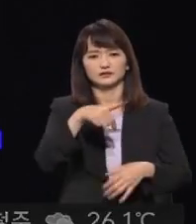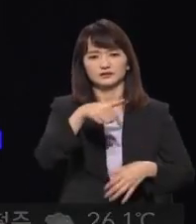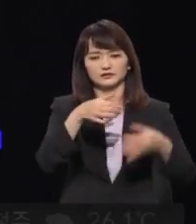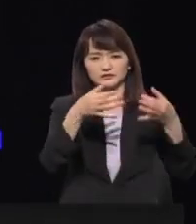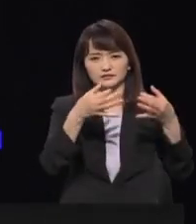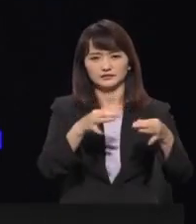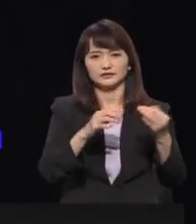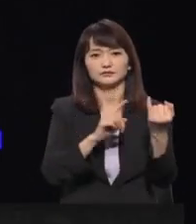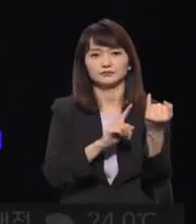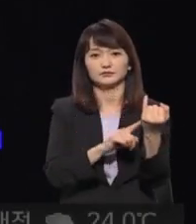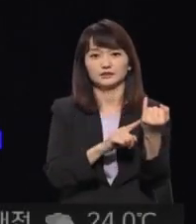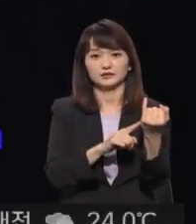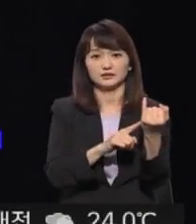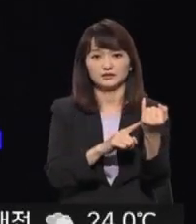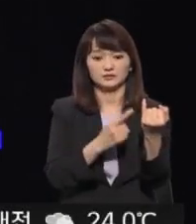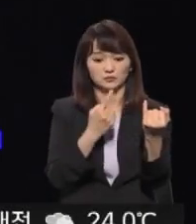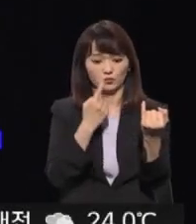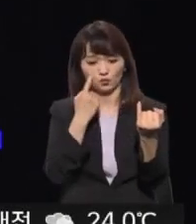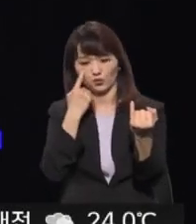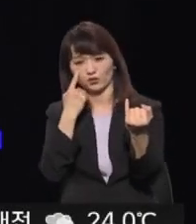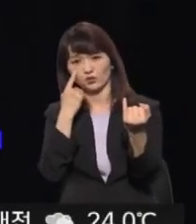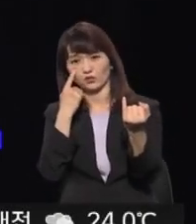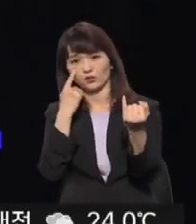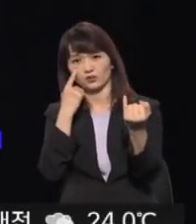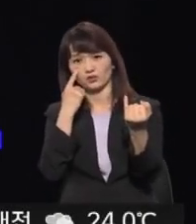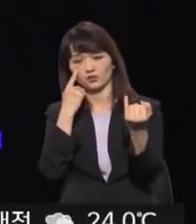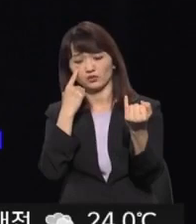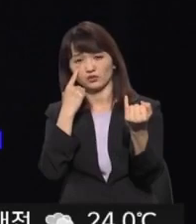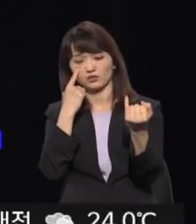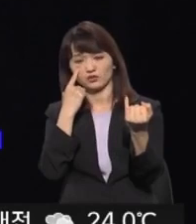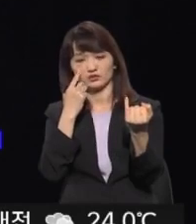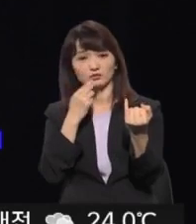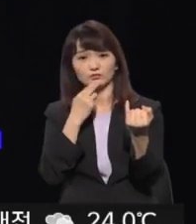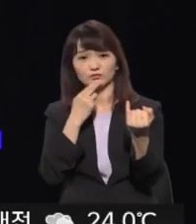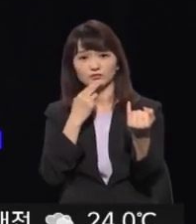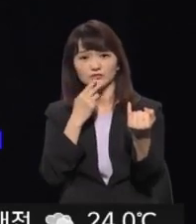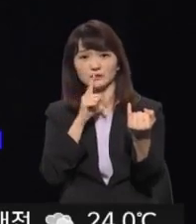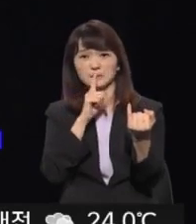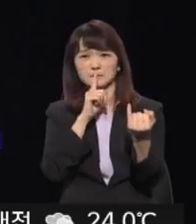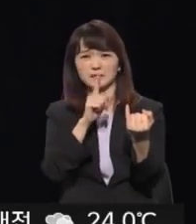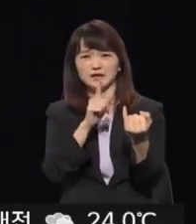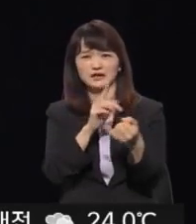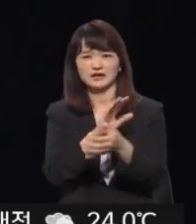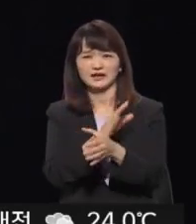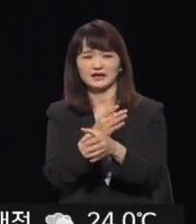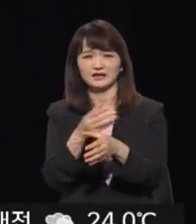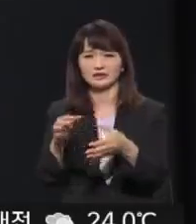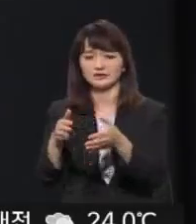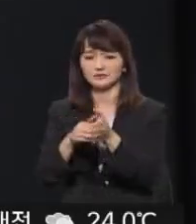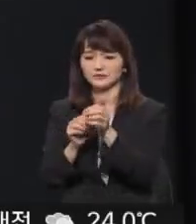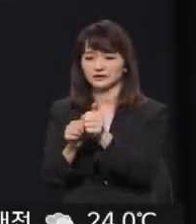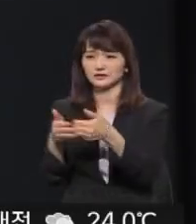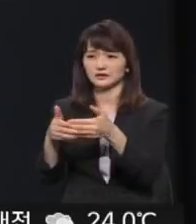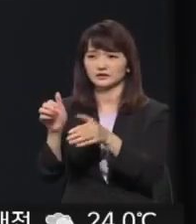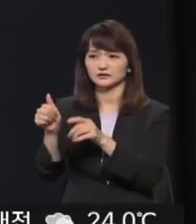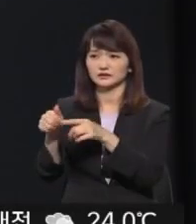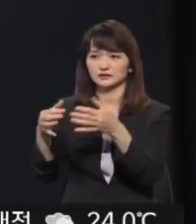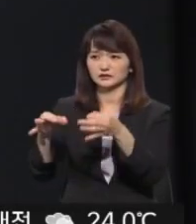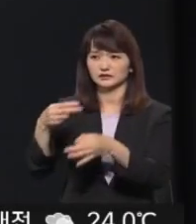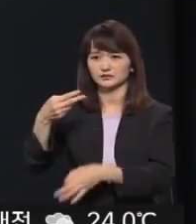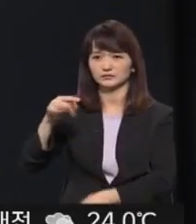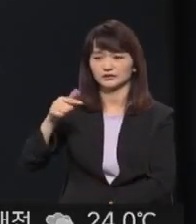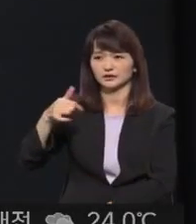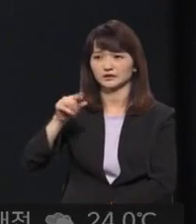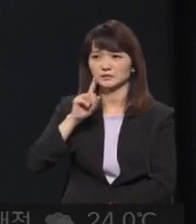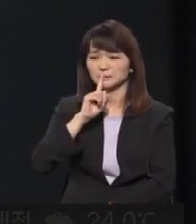퍼스트레이디요 새 얘기가 이렇게 이슈가 되는 것도 흔치 않은 일인 것 같습니다 이거 완전 말장난이에요 김대기 비서실장님 이렇게 말씀하시면 안 됩니다